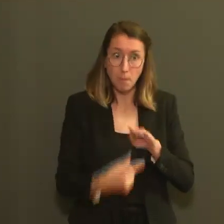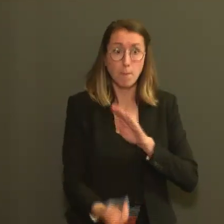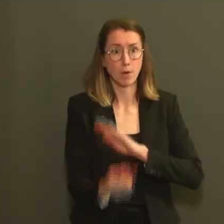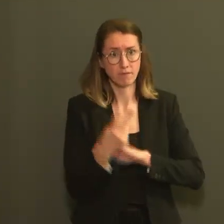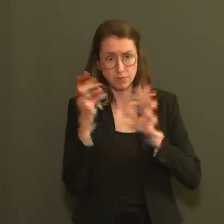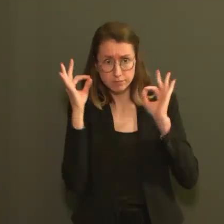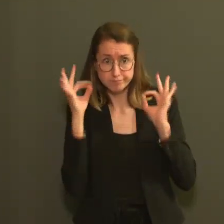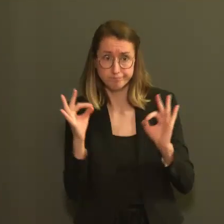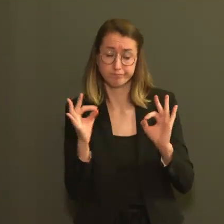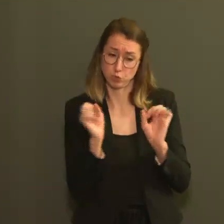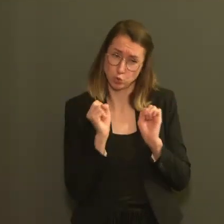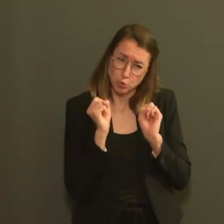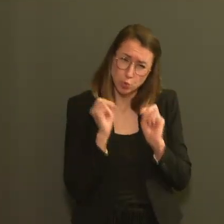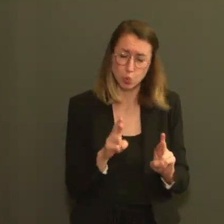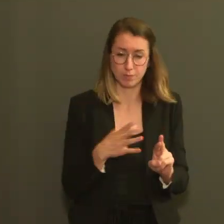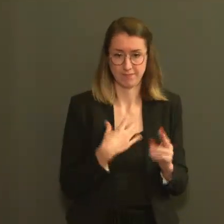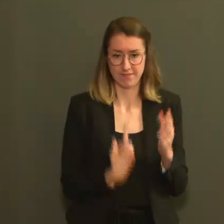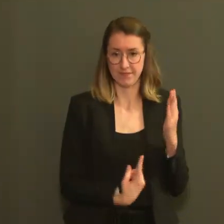du Covid.